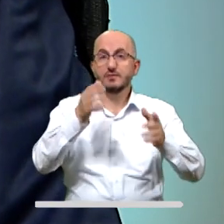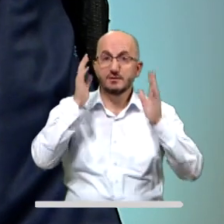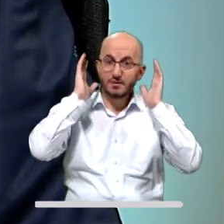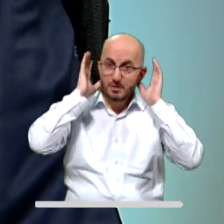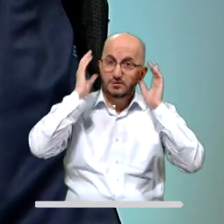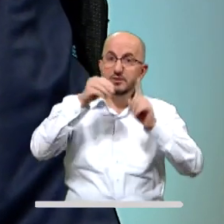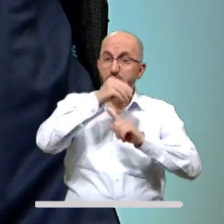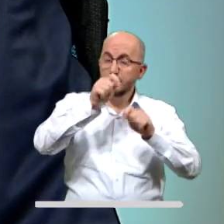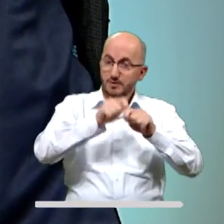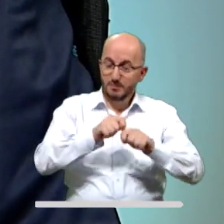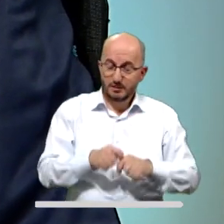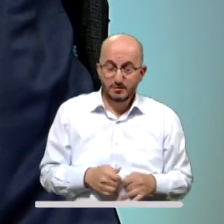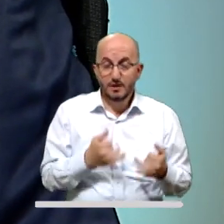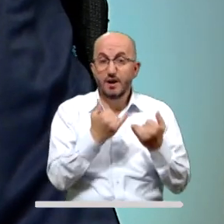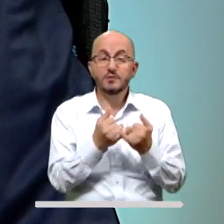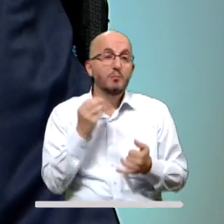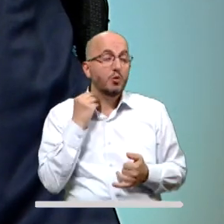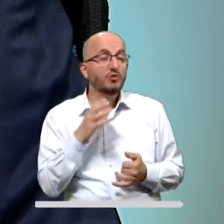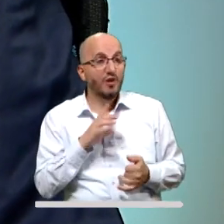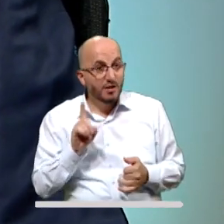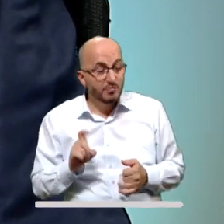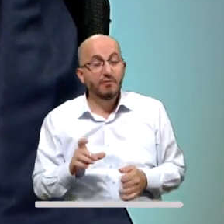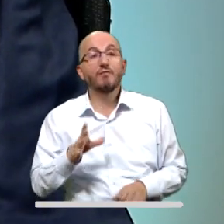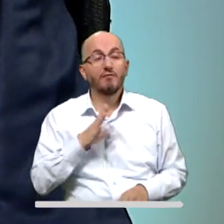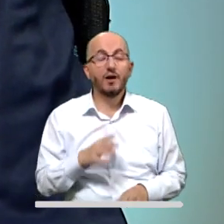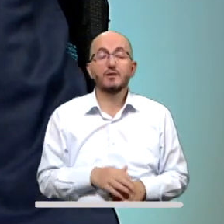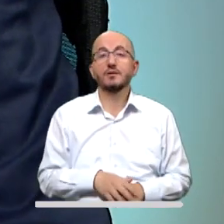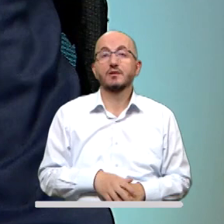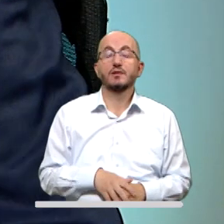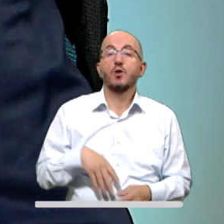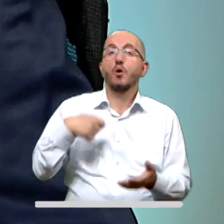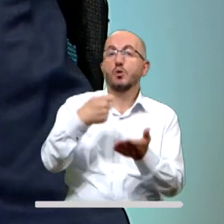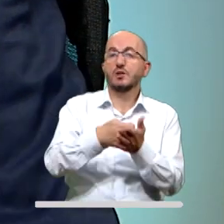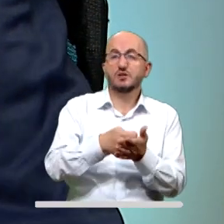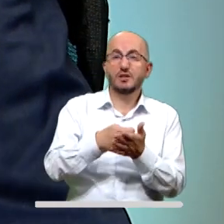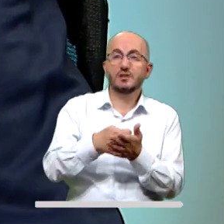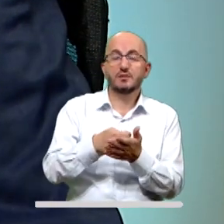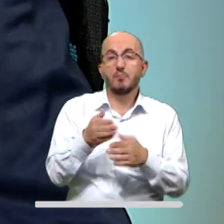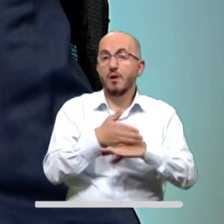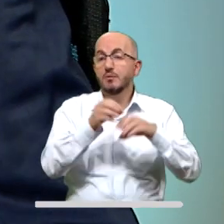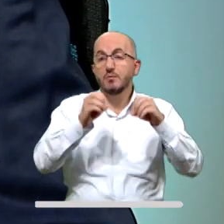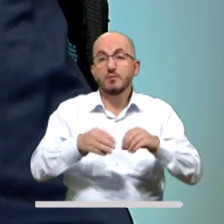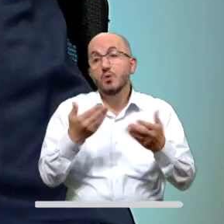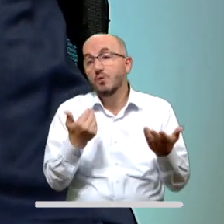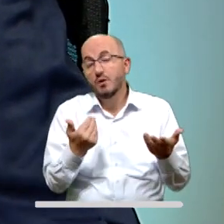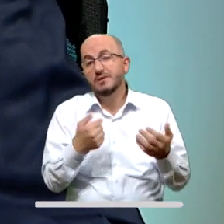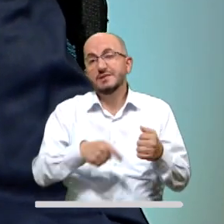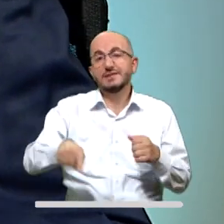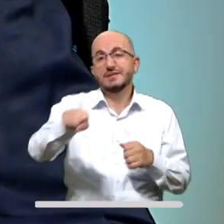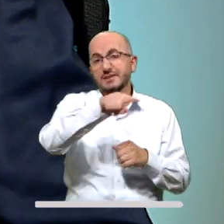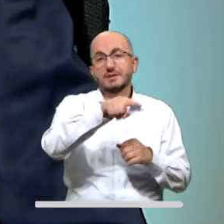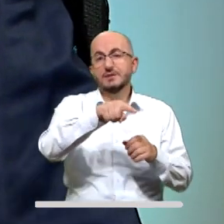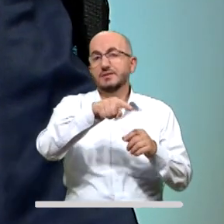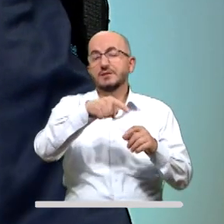kılardı. Kardeşinizin borcu var mı? Var. Ödeyecek mal bırakmış mı? Yok. Siz namazını